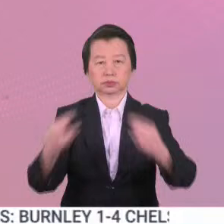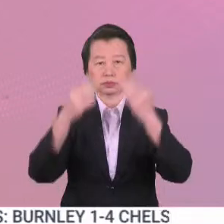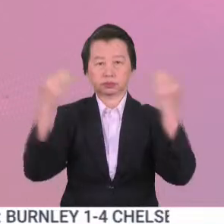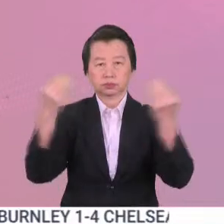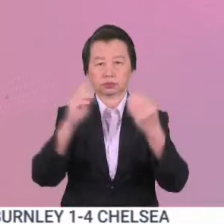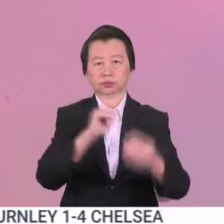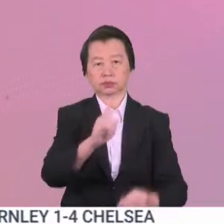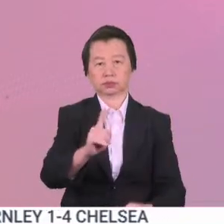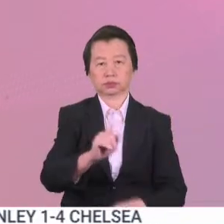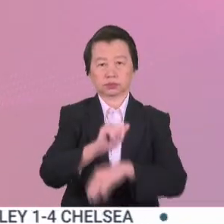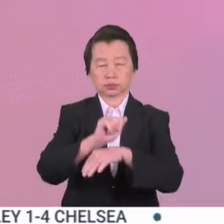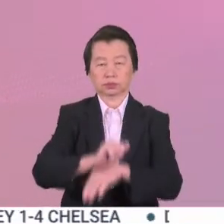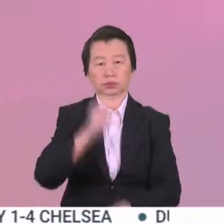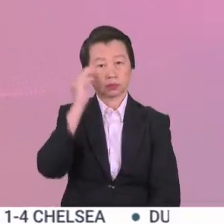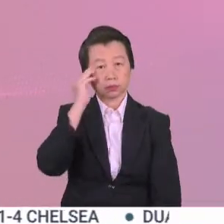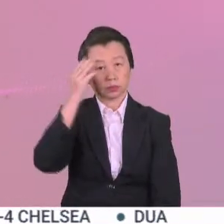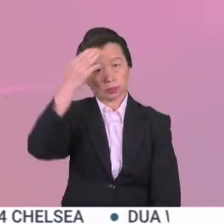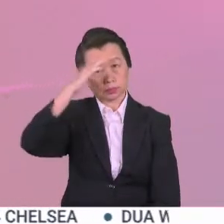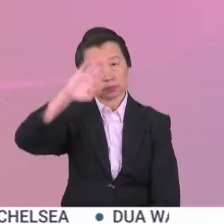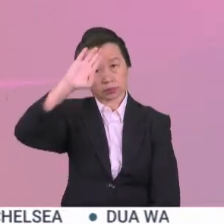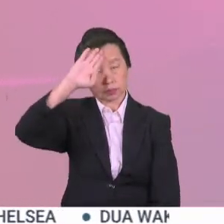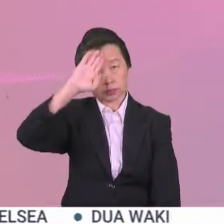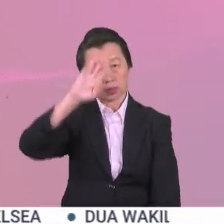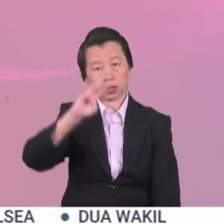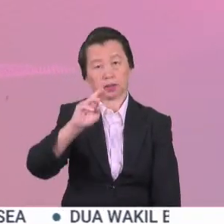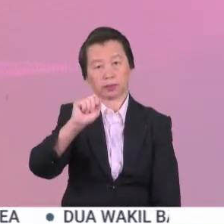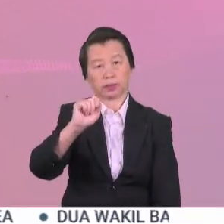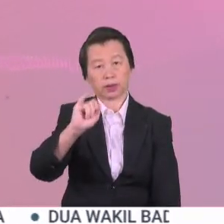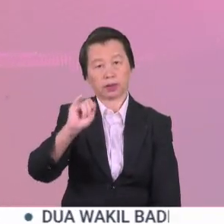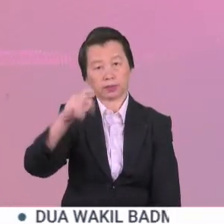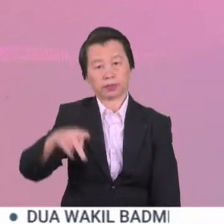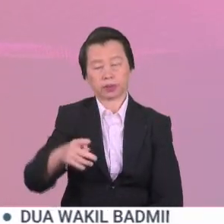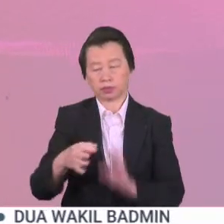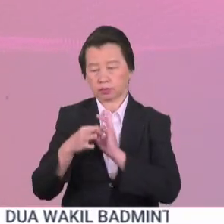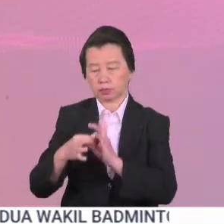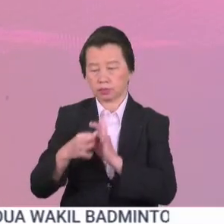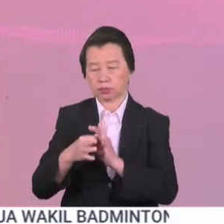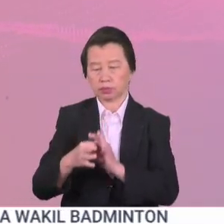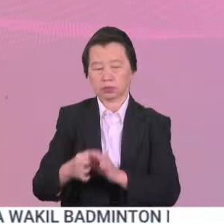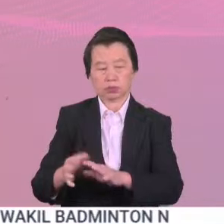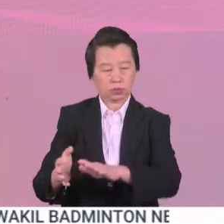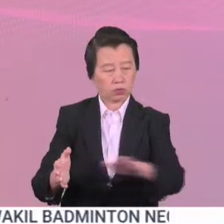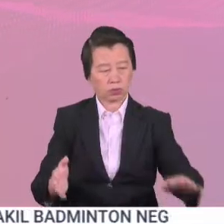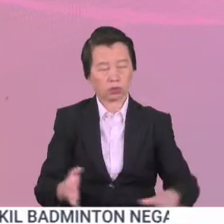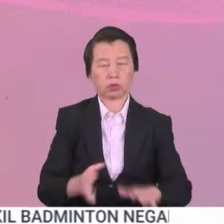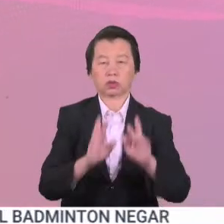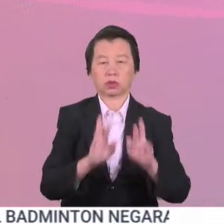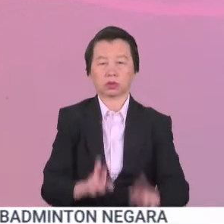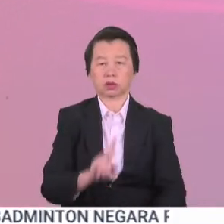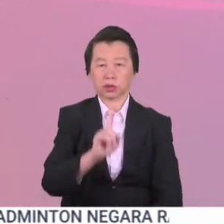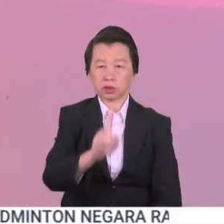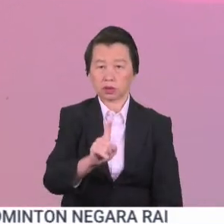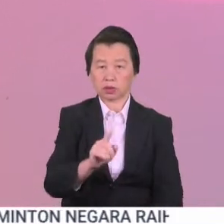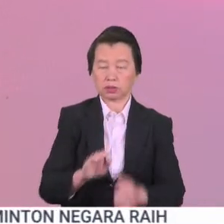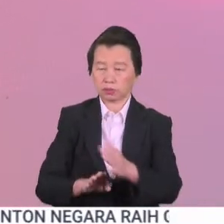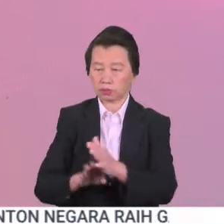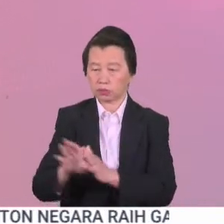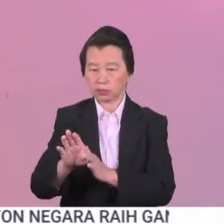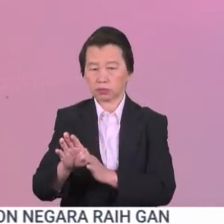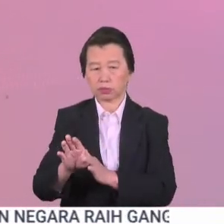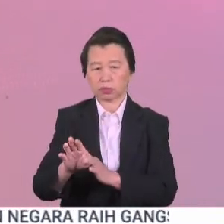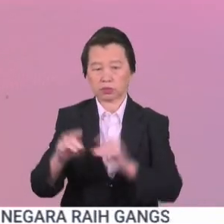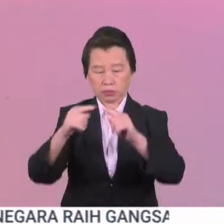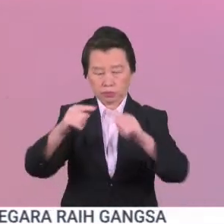Sharifah adat istiadat Melayu Perlis maib sentiasa mengembeling tenaga menyatu padukan Umah sejajar dengan hasrat pertumbuhan